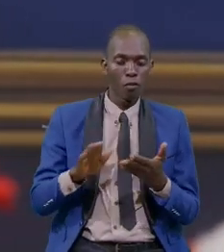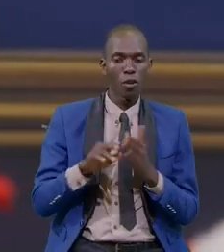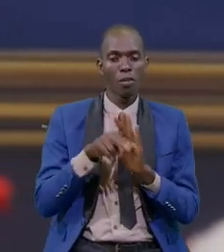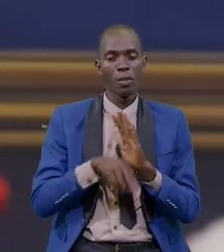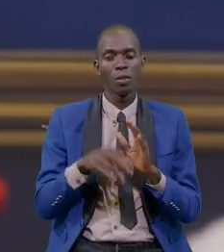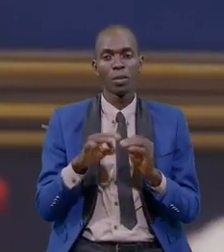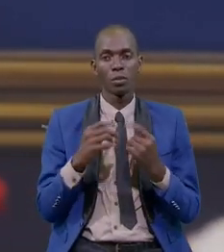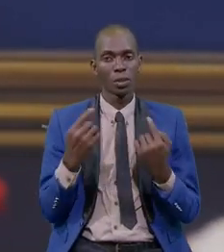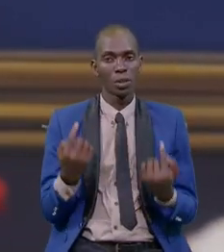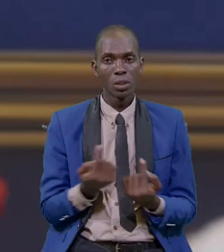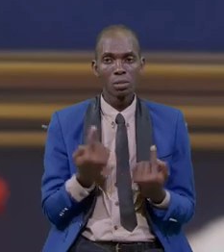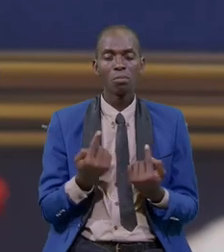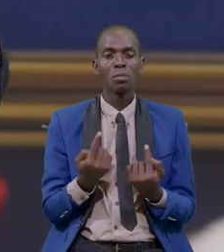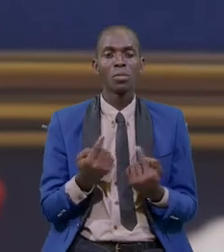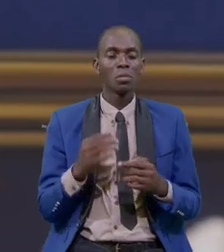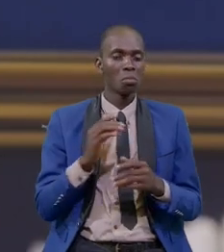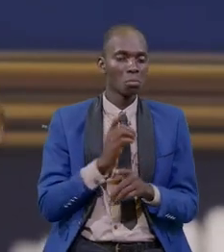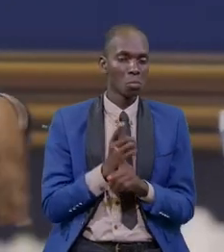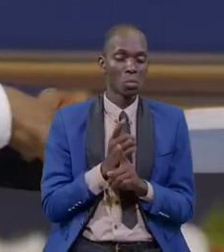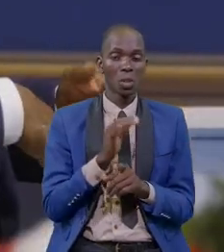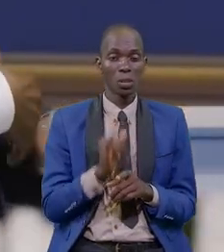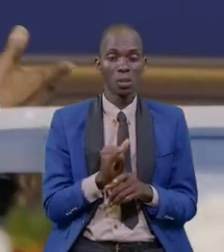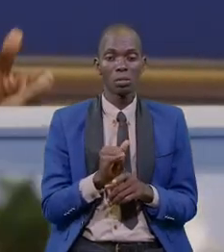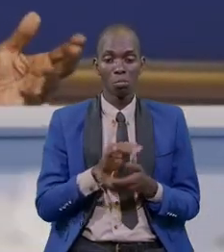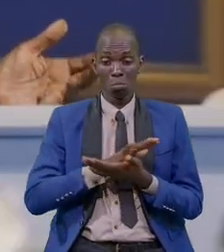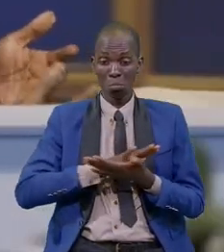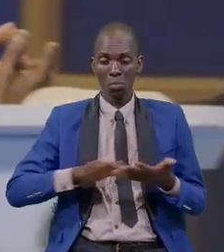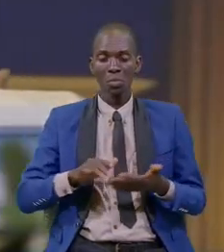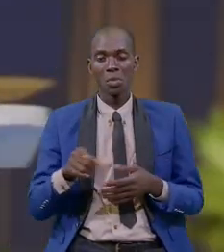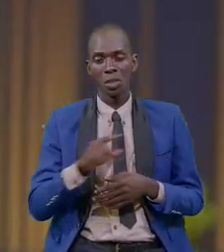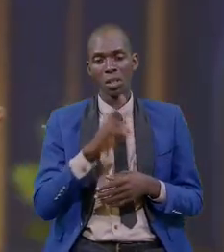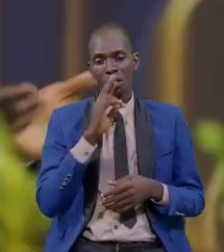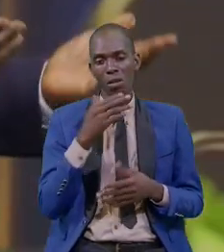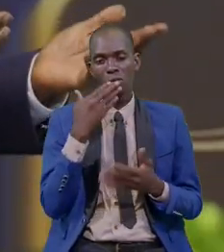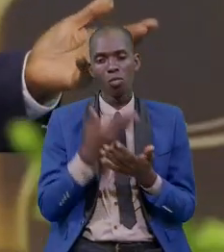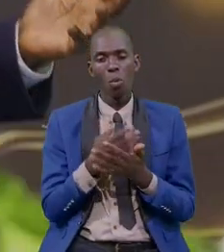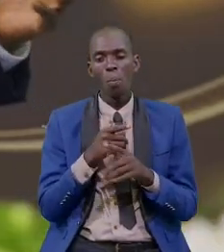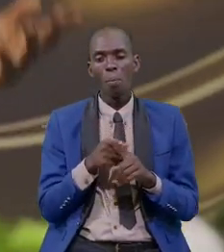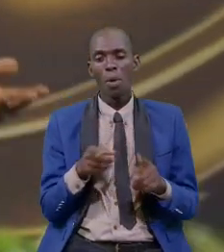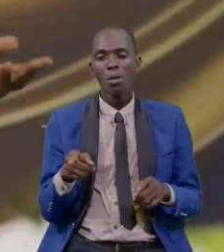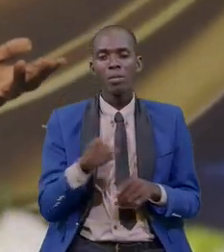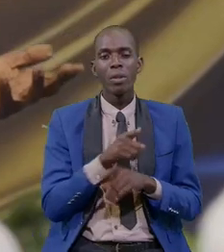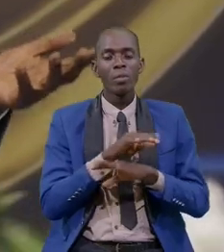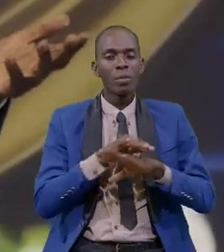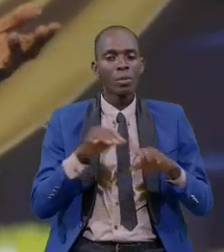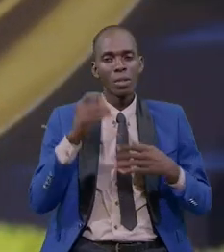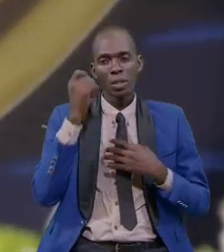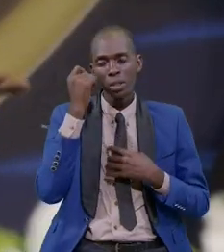péchés. Moralement, c'est bon, ils sont bons. Mais ils ne comprennent pas